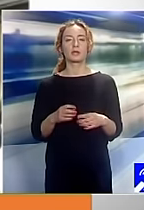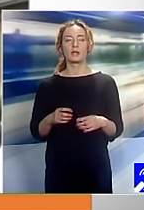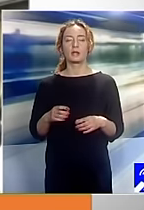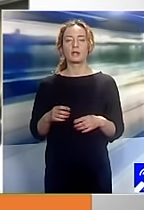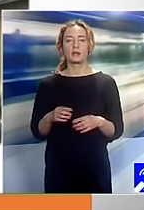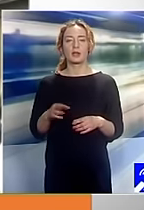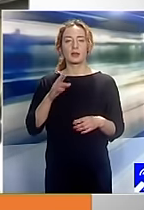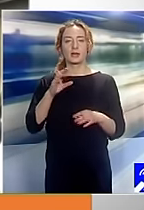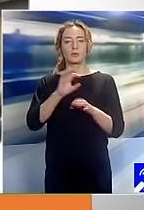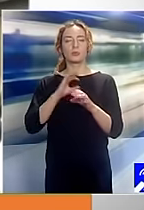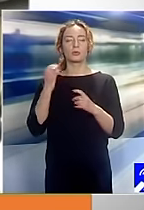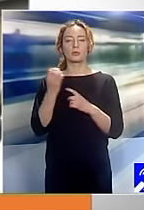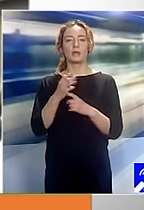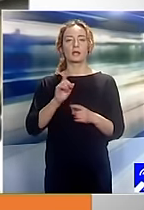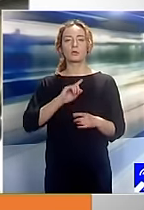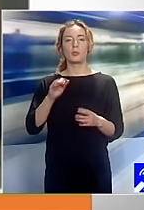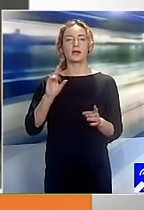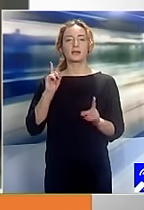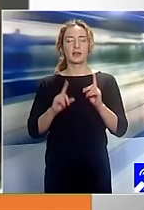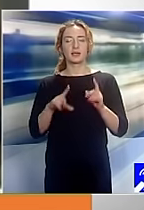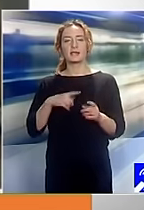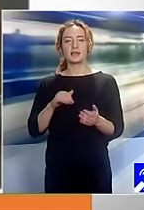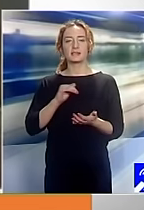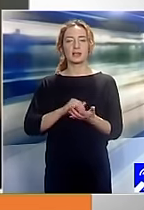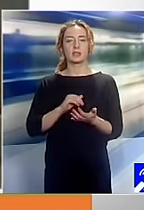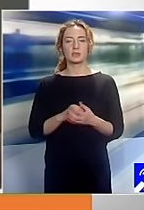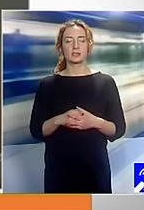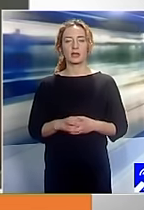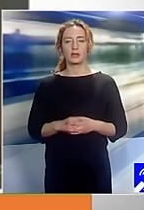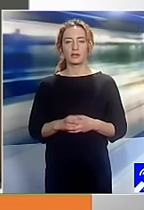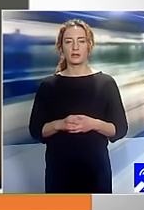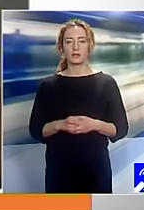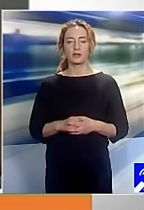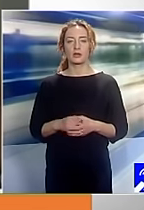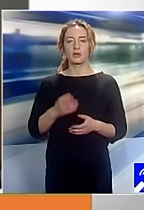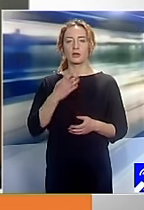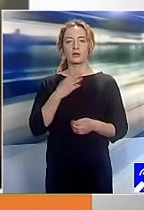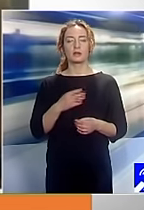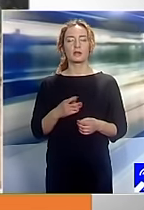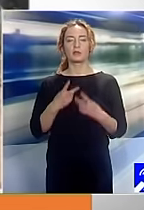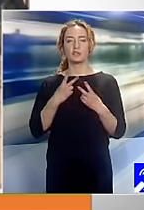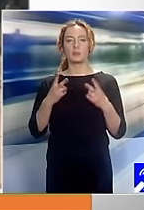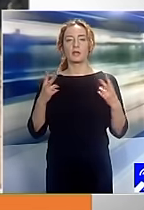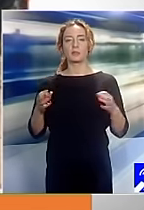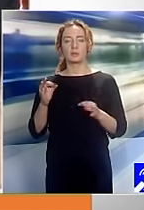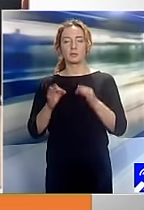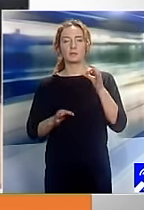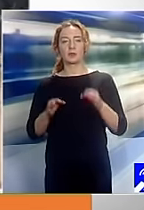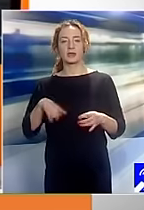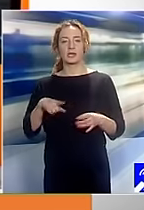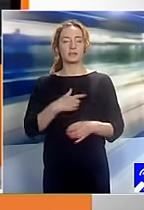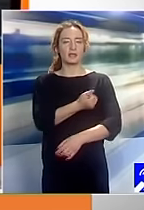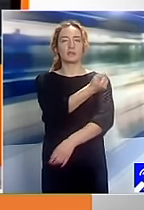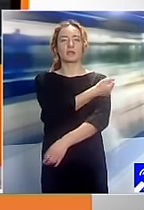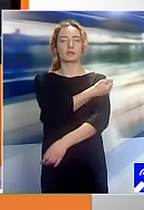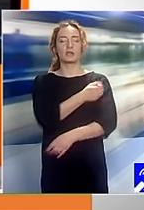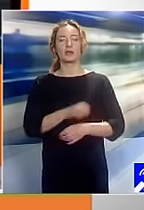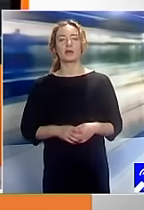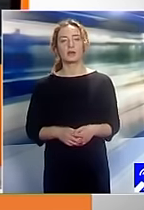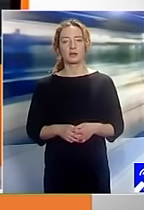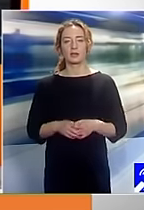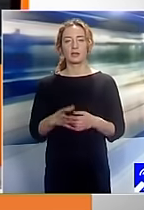culturale, numai dacă este absolut necesar să fim prezenți acolo. Vă mulțumesc foarte mult. Cea mai importantă măsură este vaccinarea.